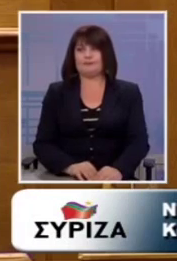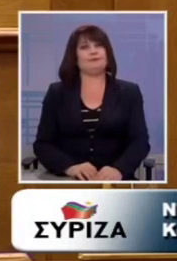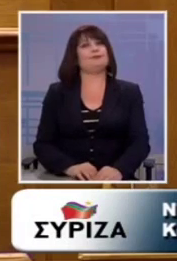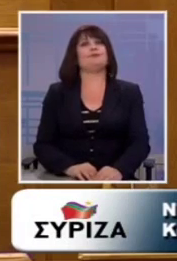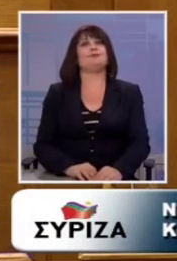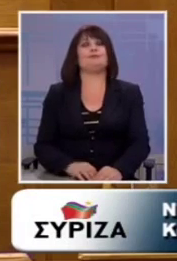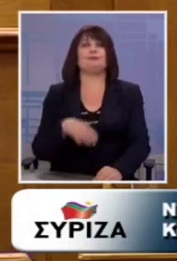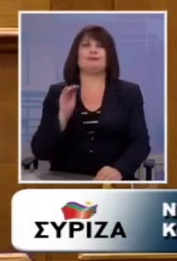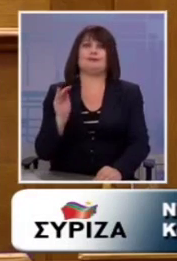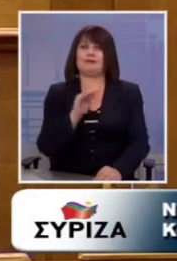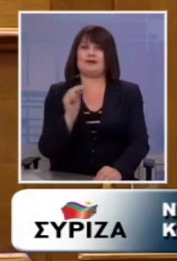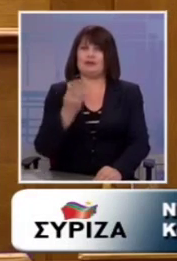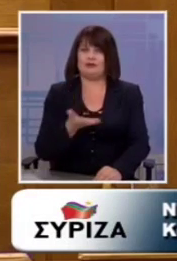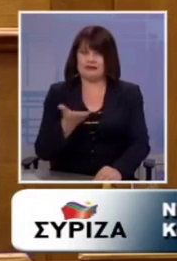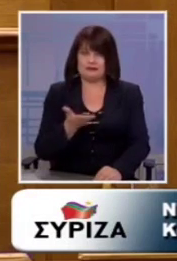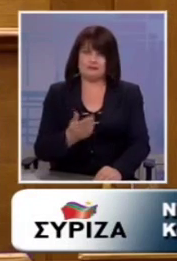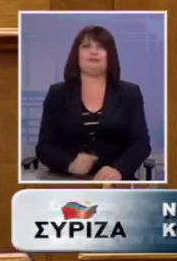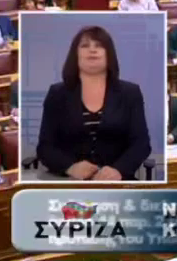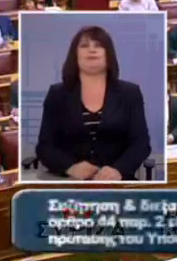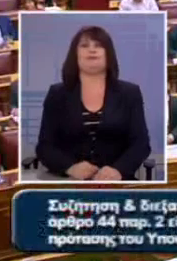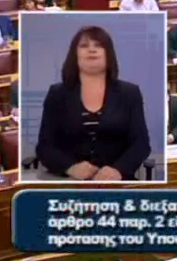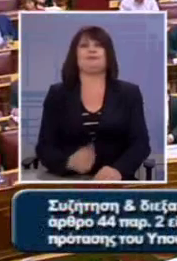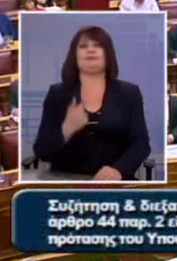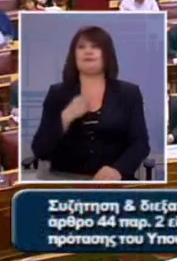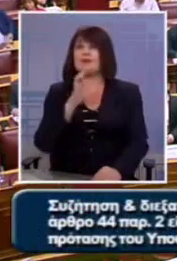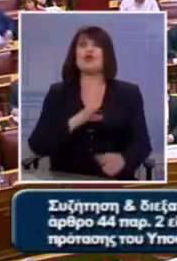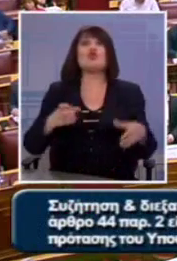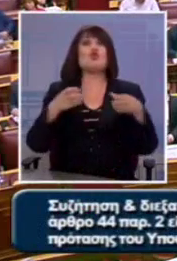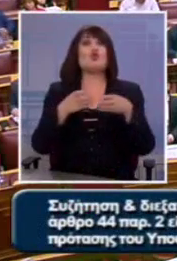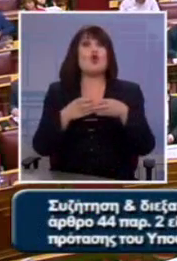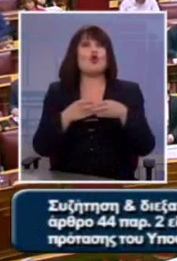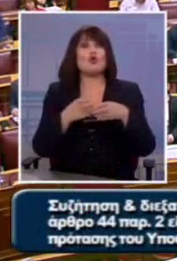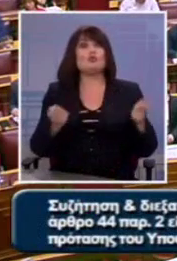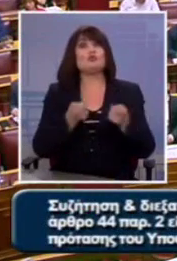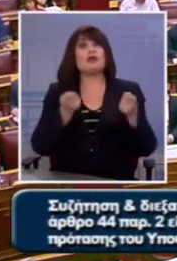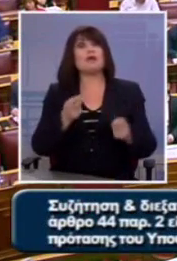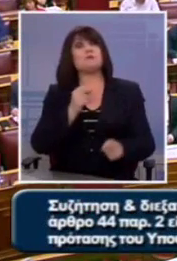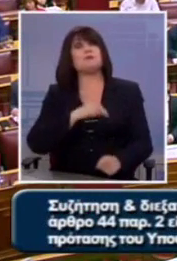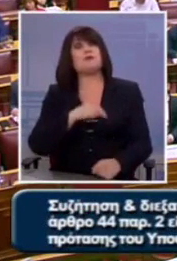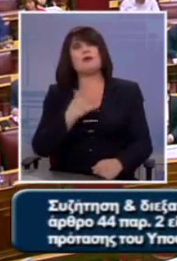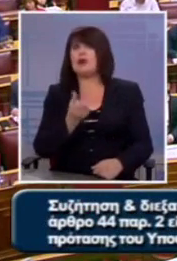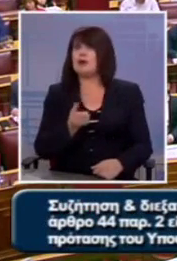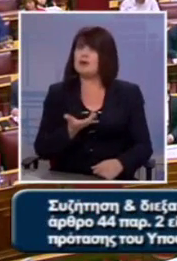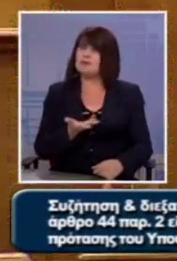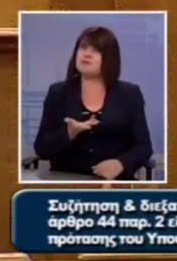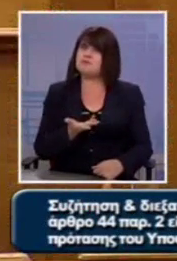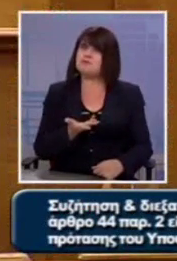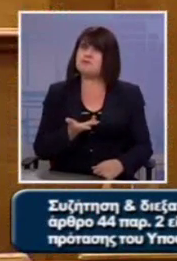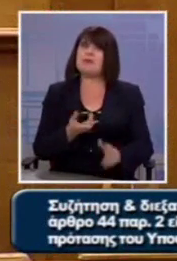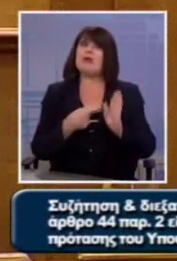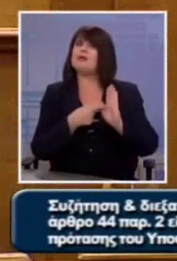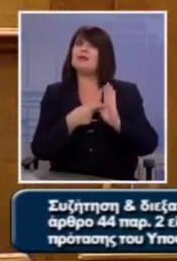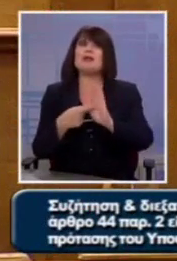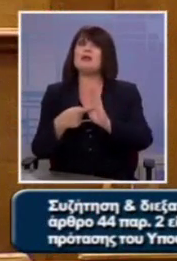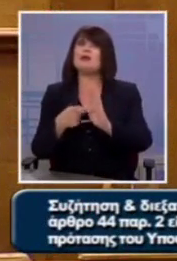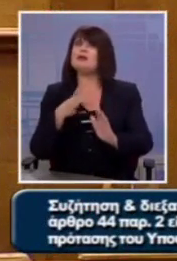Κύριοι συνάδελφοι, το τι κάνει το Eurogroup, το τι συμφέροντα εξυπηρετεί, το τι μηνύματα θέλει να